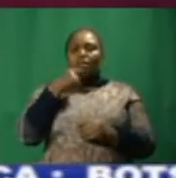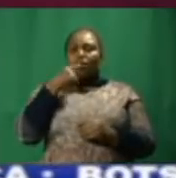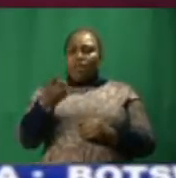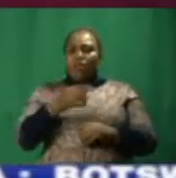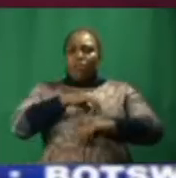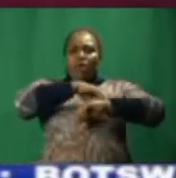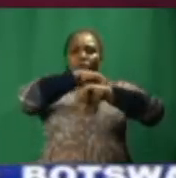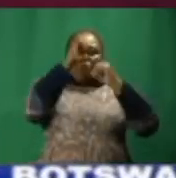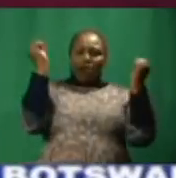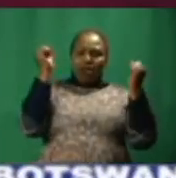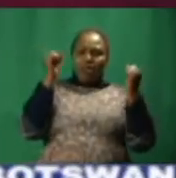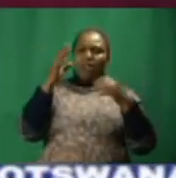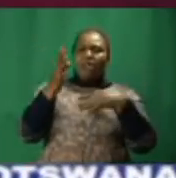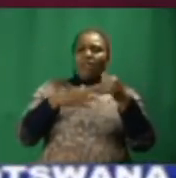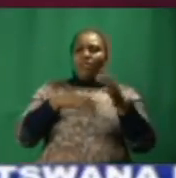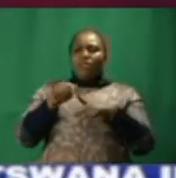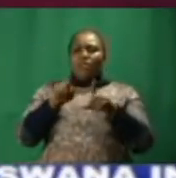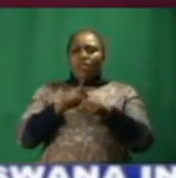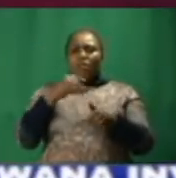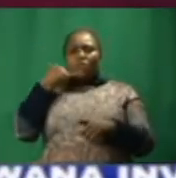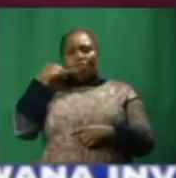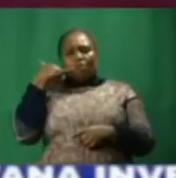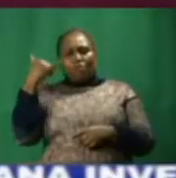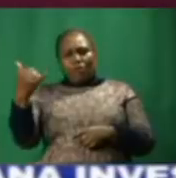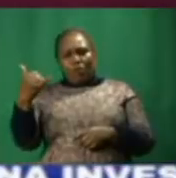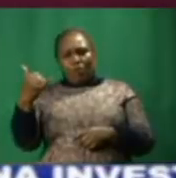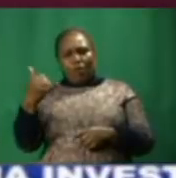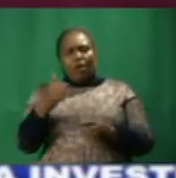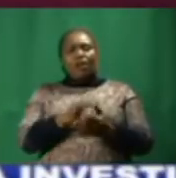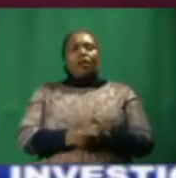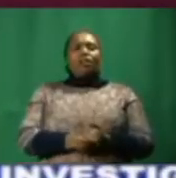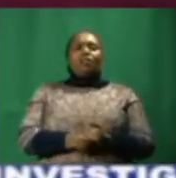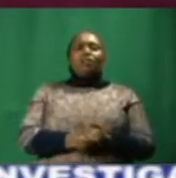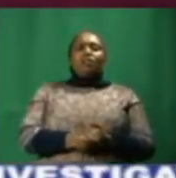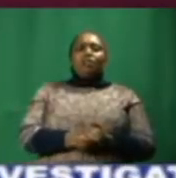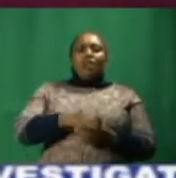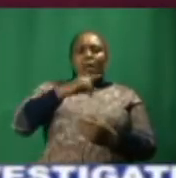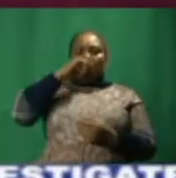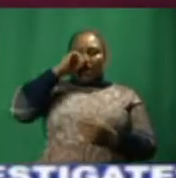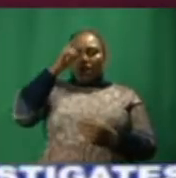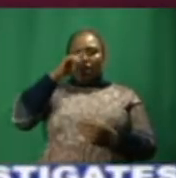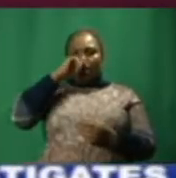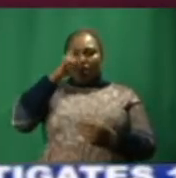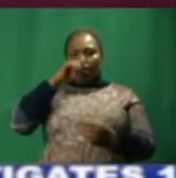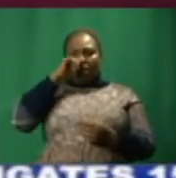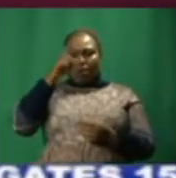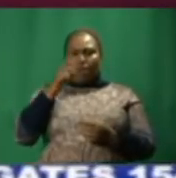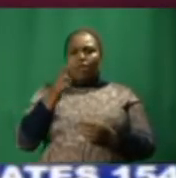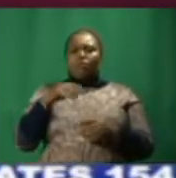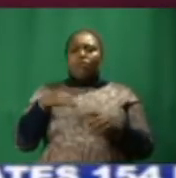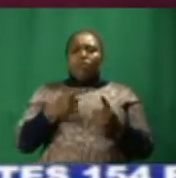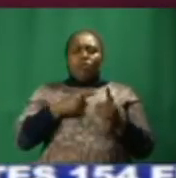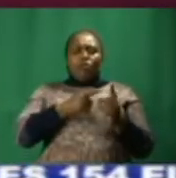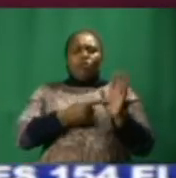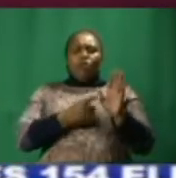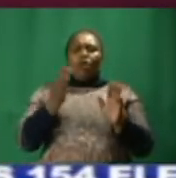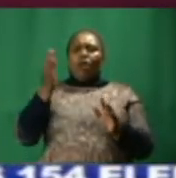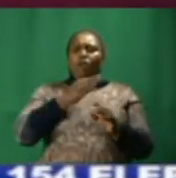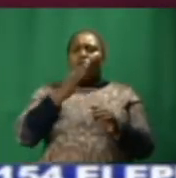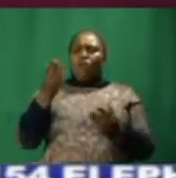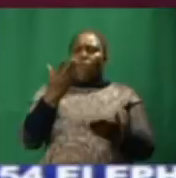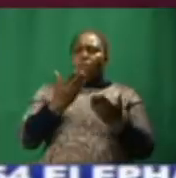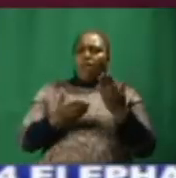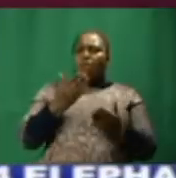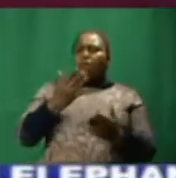bawine imihlomelo lefaka ekhathi tincingo tabomahlale khukhwini takanokusho levela engathi iphume etinkampanini letinkulu